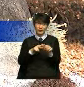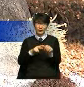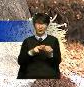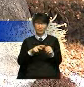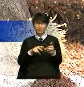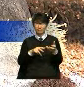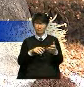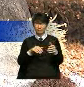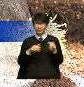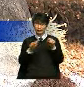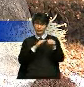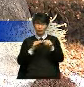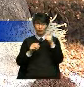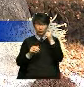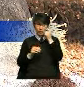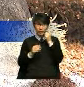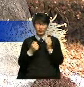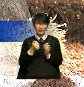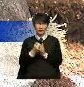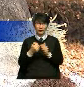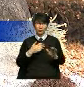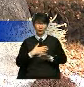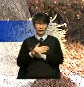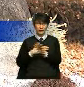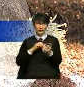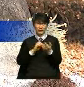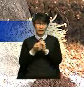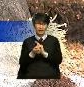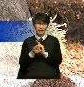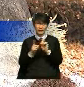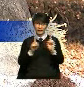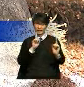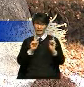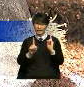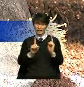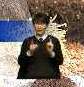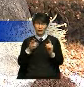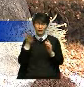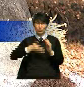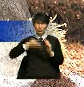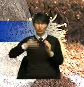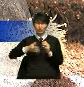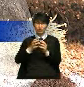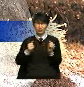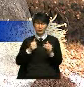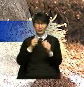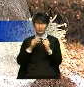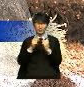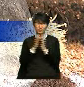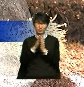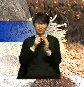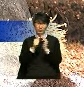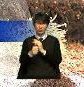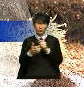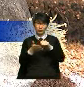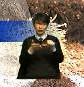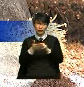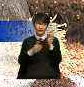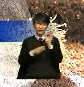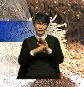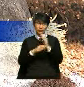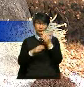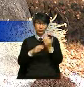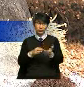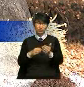나이란 된 차 주보 돌아다니니까 저희가 대의 해가지고 꽤 전답 보안이 하버 대해 불만 같은 만화